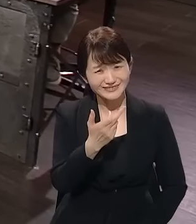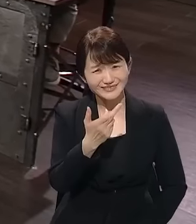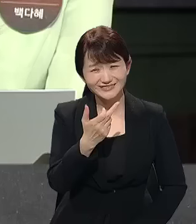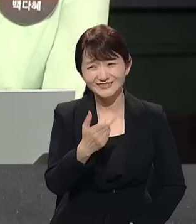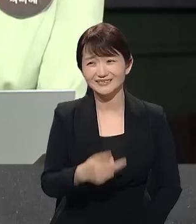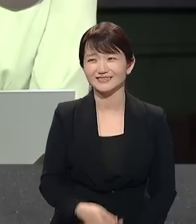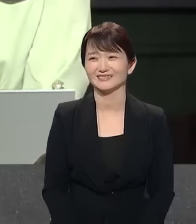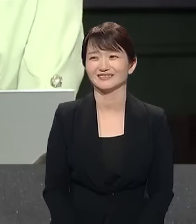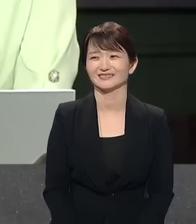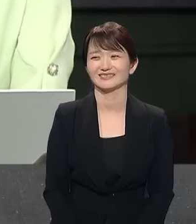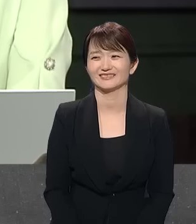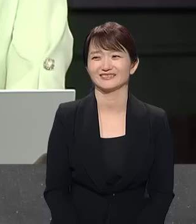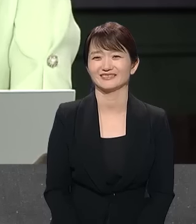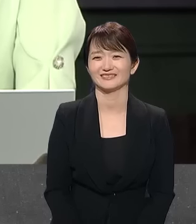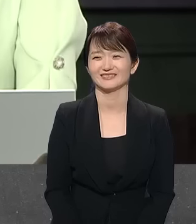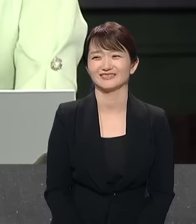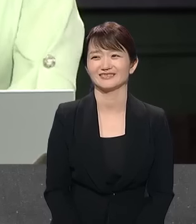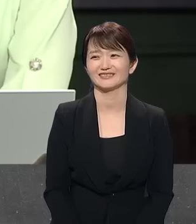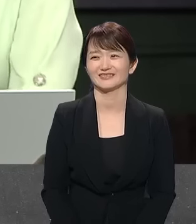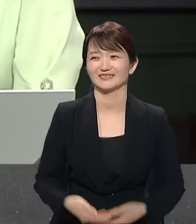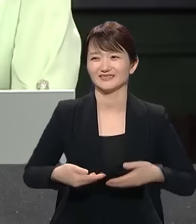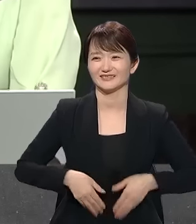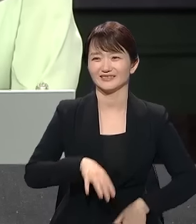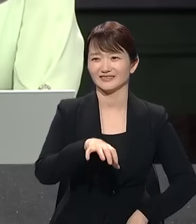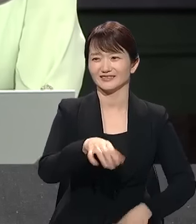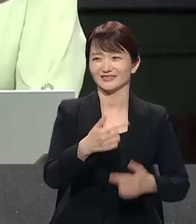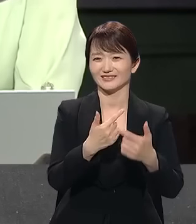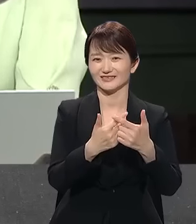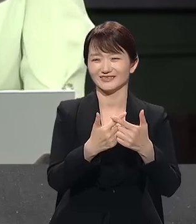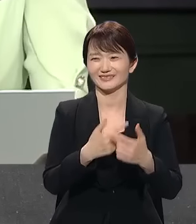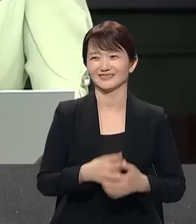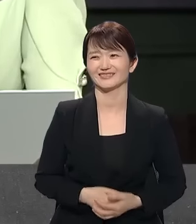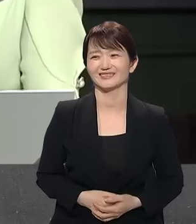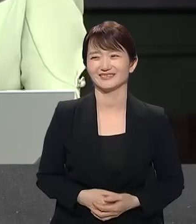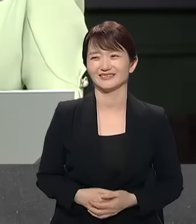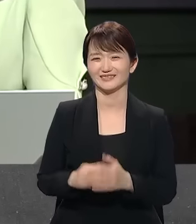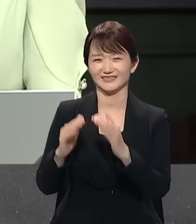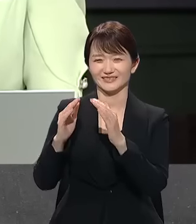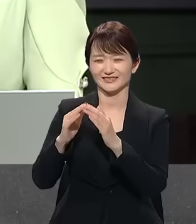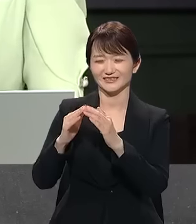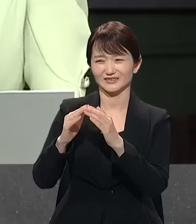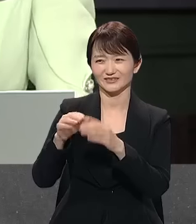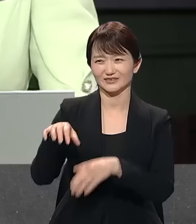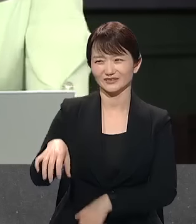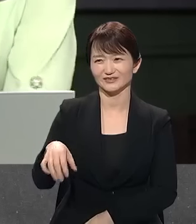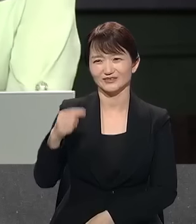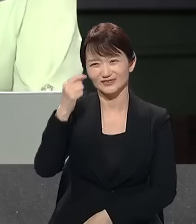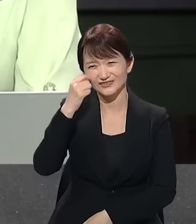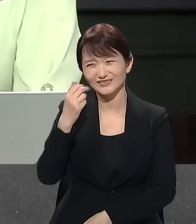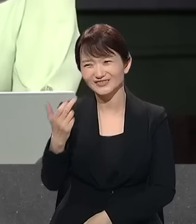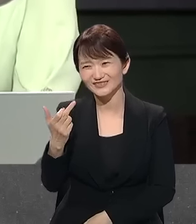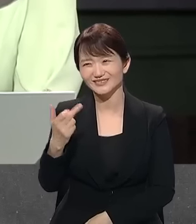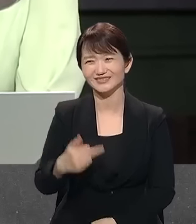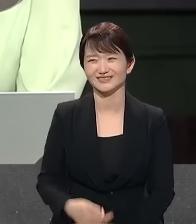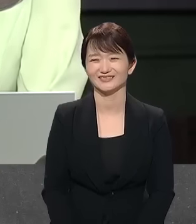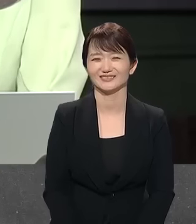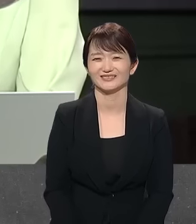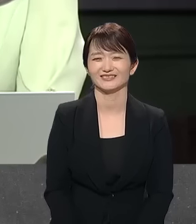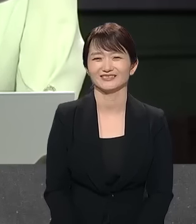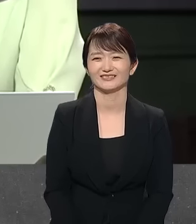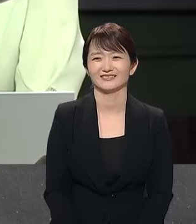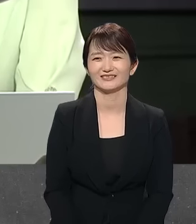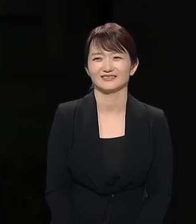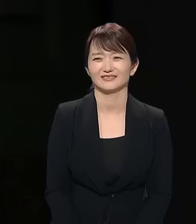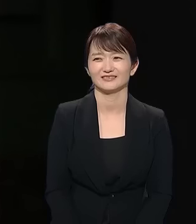예. 아, 고향은 부산입니다. 아무튼 집은 네. 울산이잖아요. 네. 그걸 꼭 그렇게 또 뭐 아무튼 예 말씀해